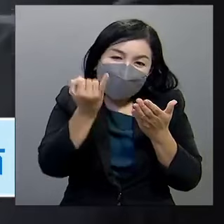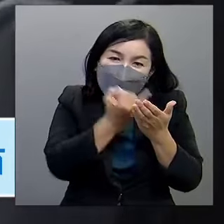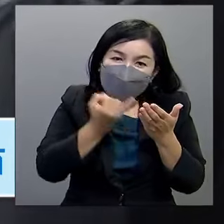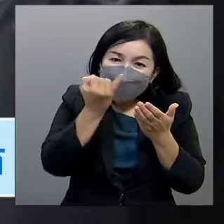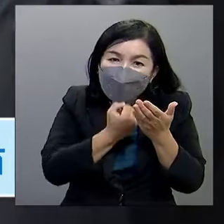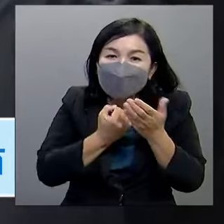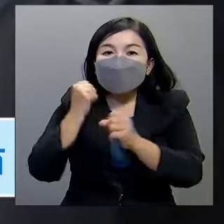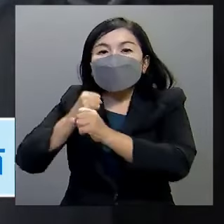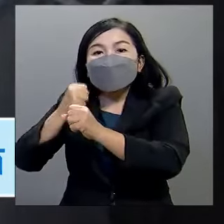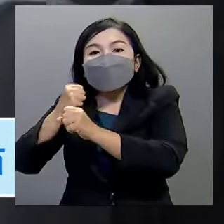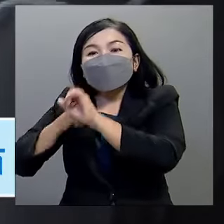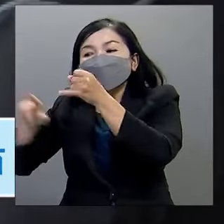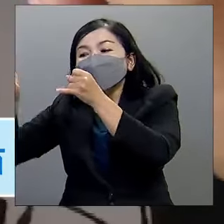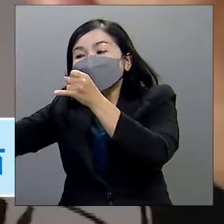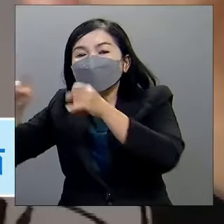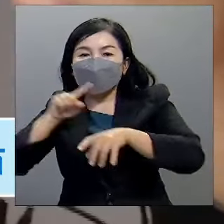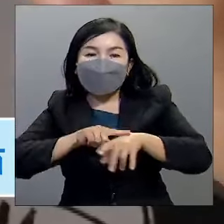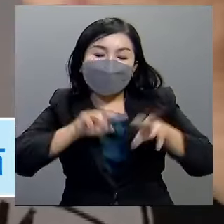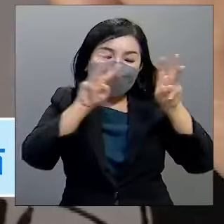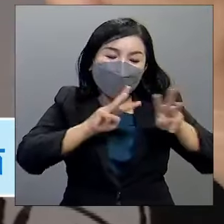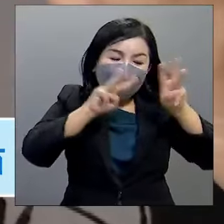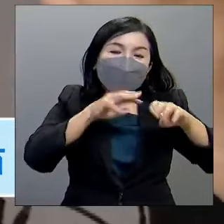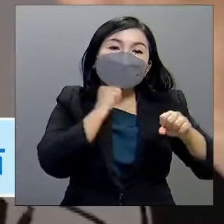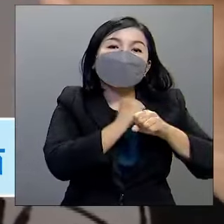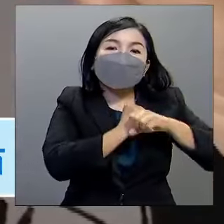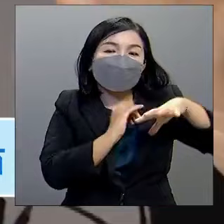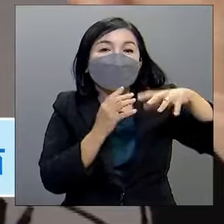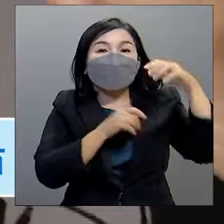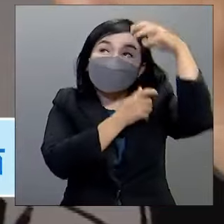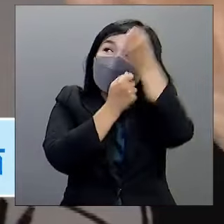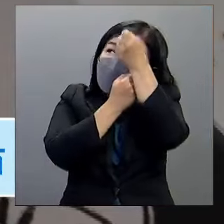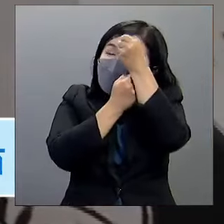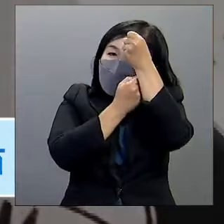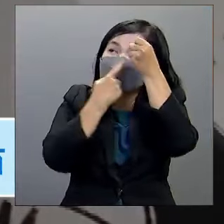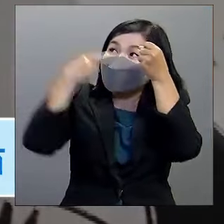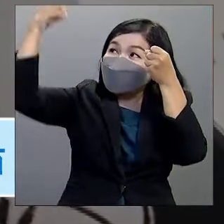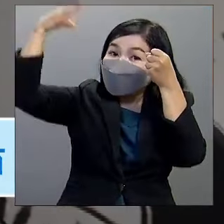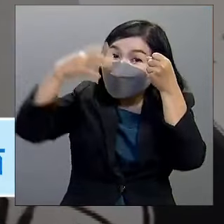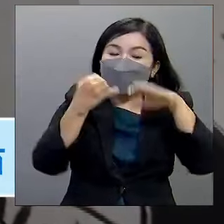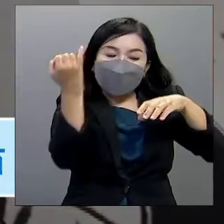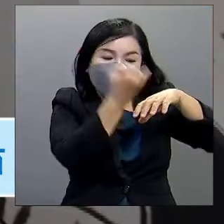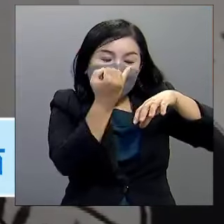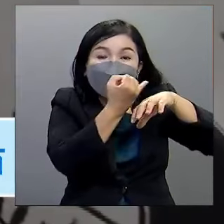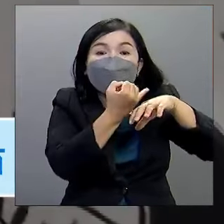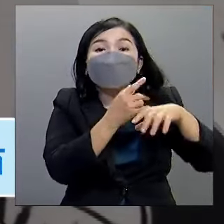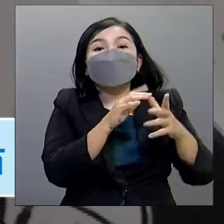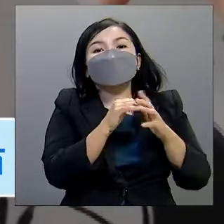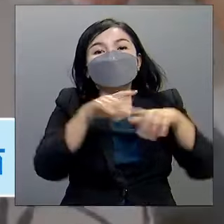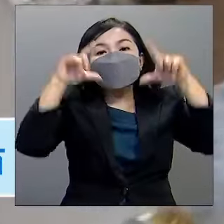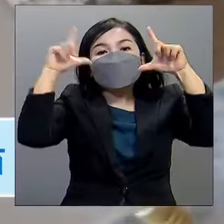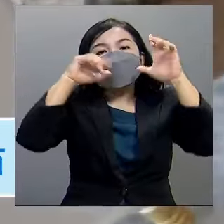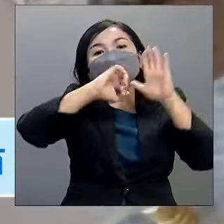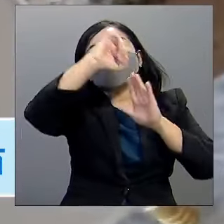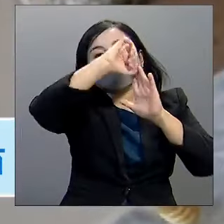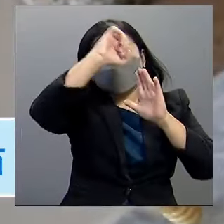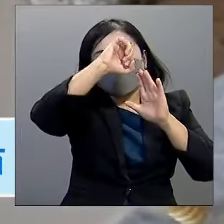ประจำมาเขียนลายสังคโลกบนร่มสีขาวร่มสีขาวเนี่ยสั่งมาจากอำเภอสันกำแพงจังหวัดเชียงใหม่ค่ะในการเ